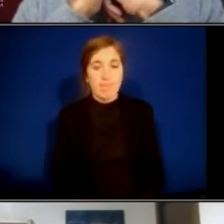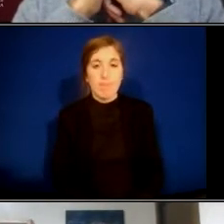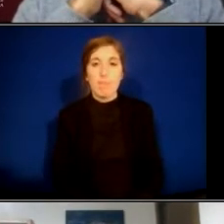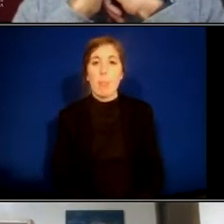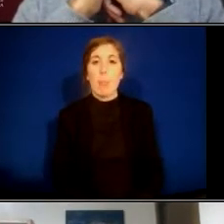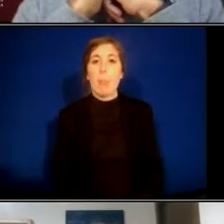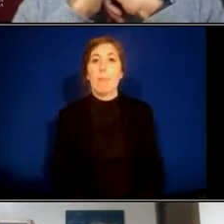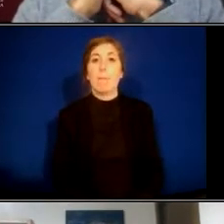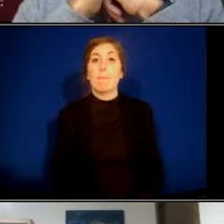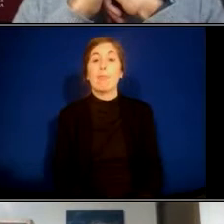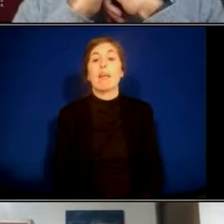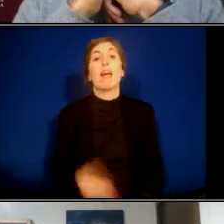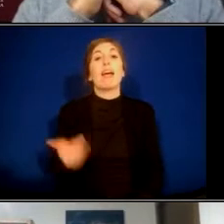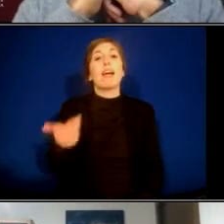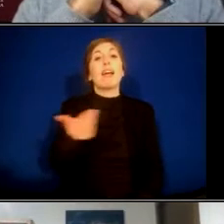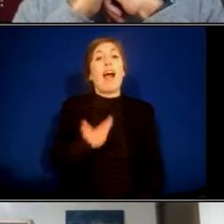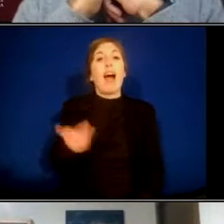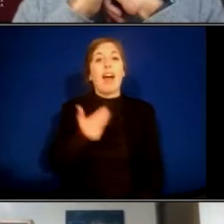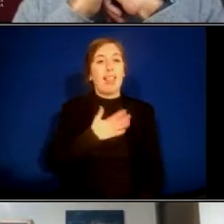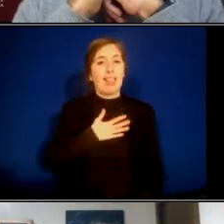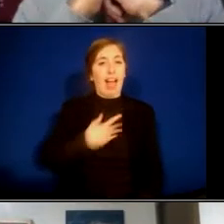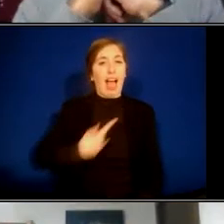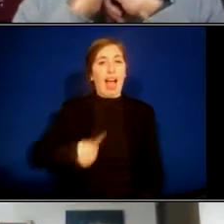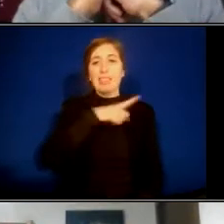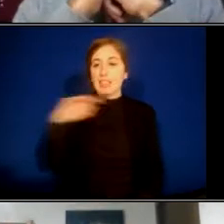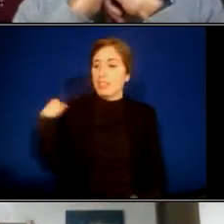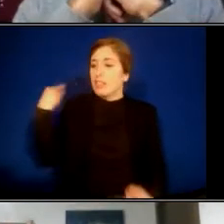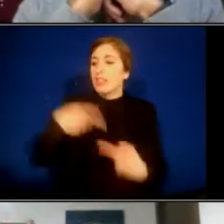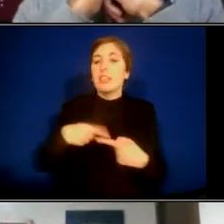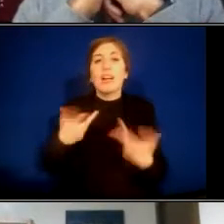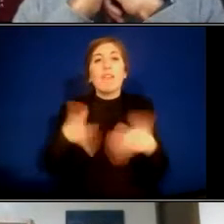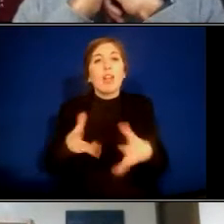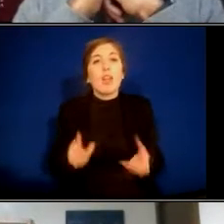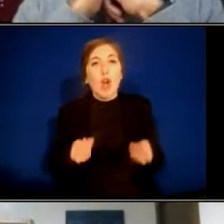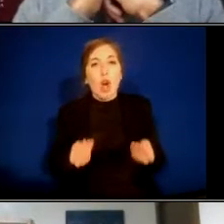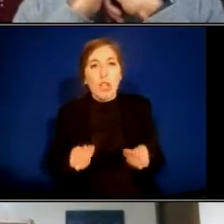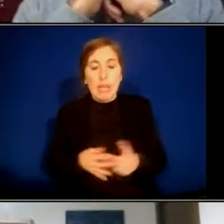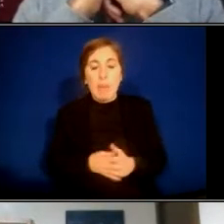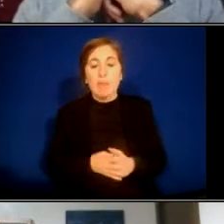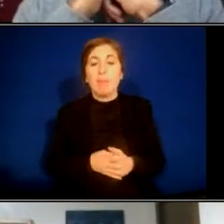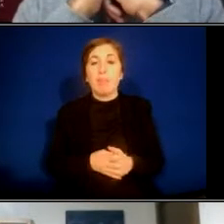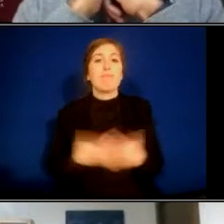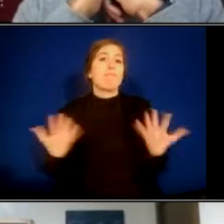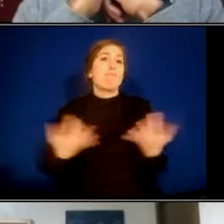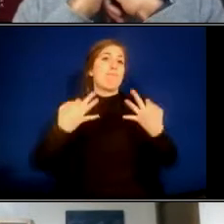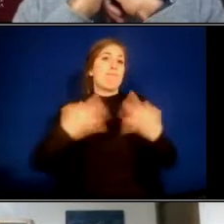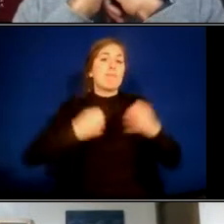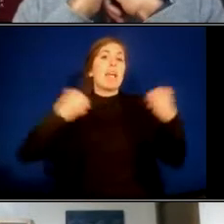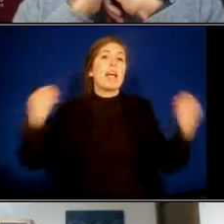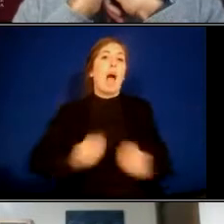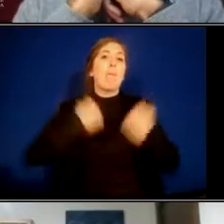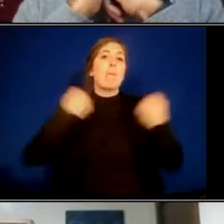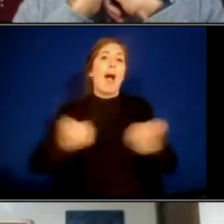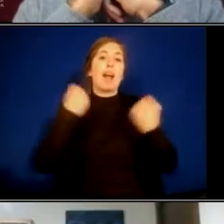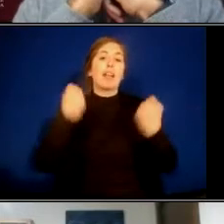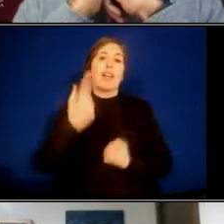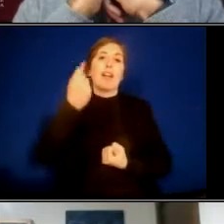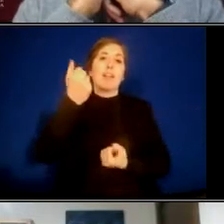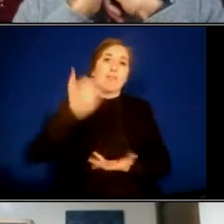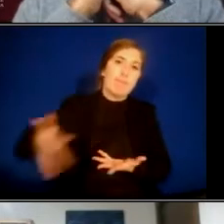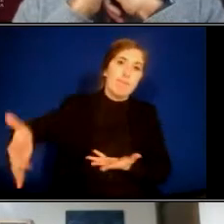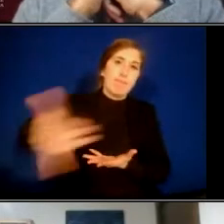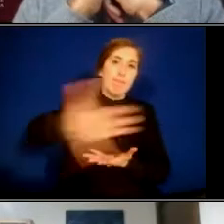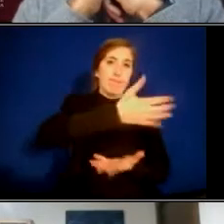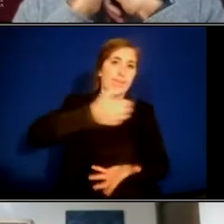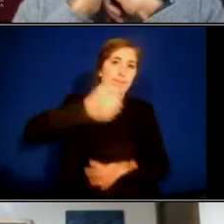Caritas Ambrosiana che cosa ha fatto in tutto ciò? Ecco, sicuramente ha lanciato una campagna di raccolta fondi la cui